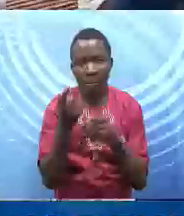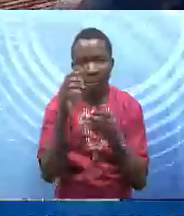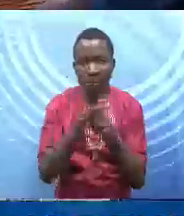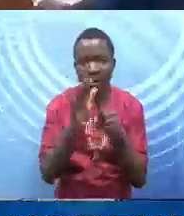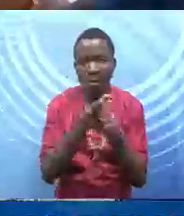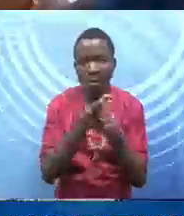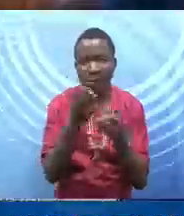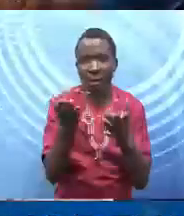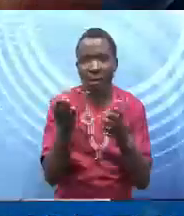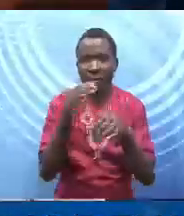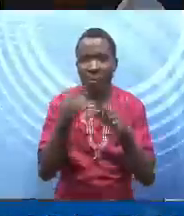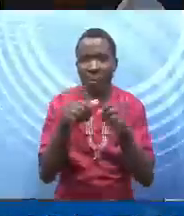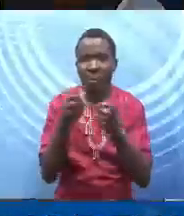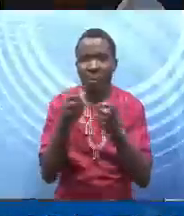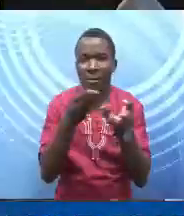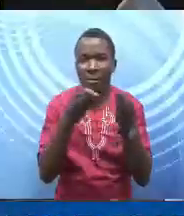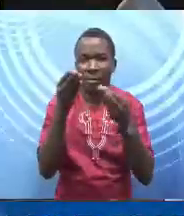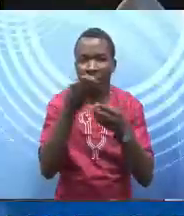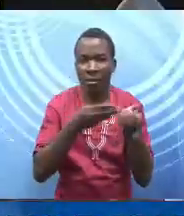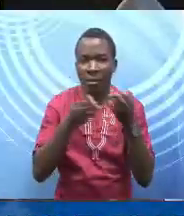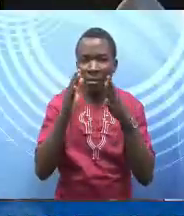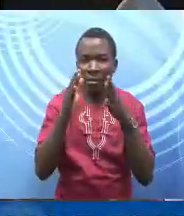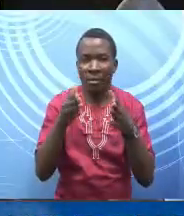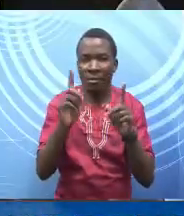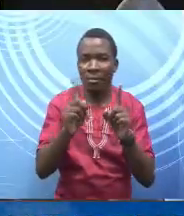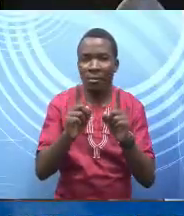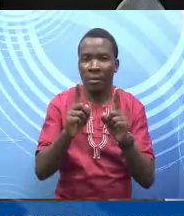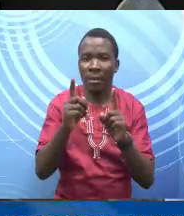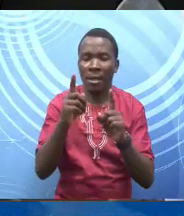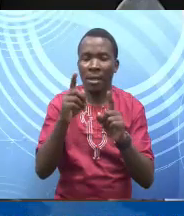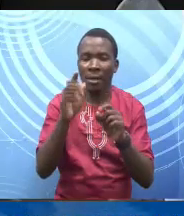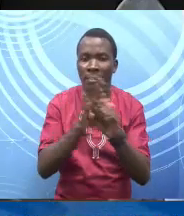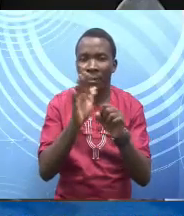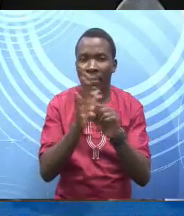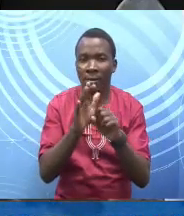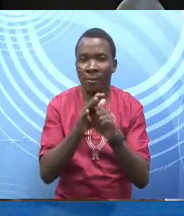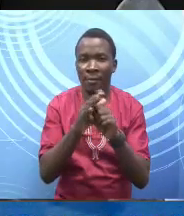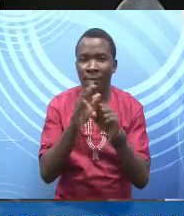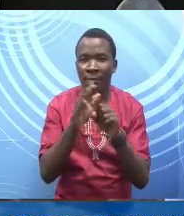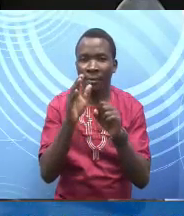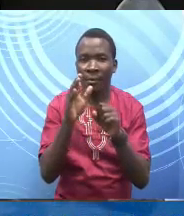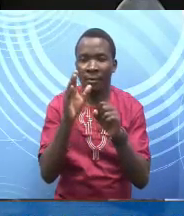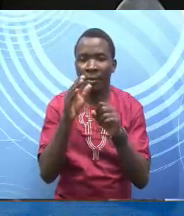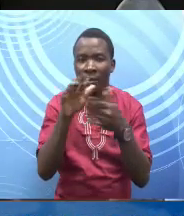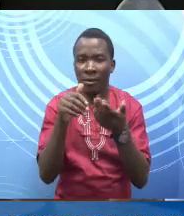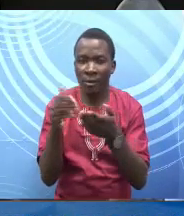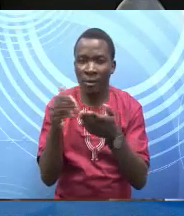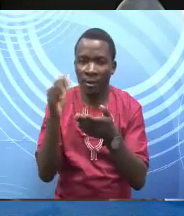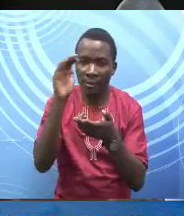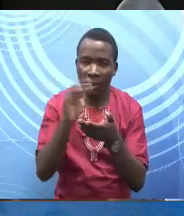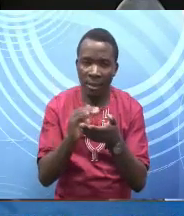ubucucike budashingiye ku bacuruzi, bwari ubucucike bushingiye kuwo twita abazunguzayi, nabwo bwaragabanyijwe.